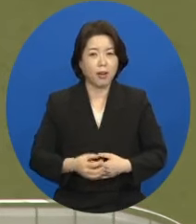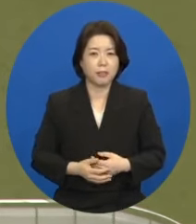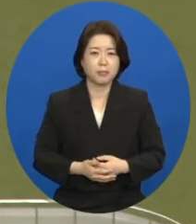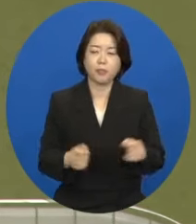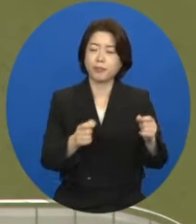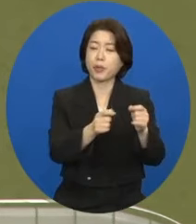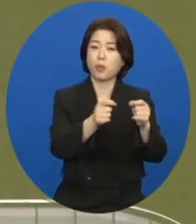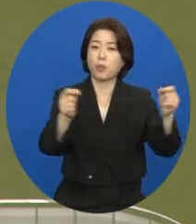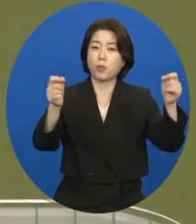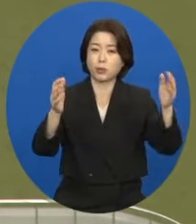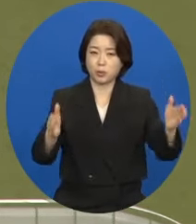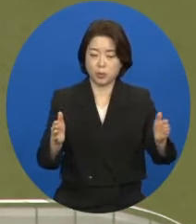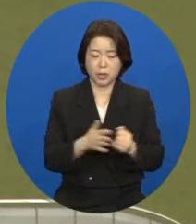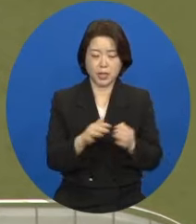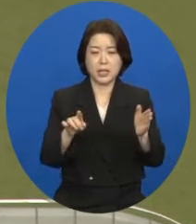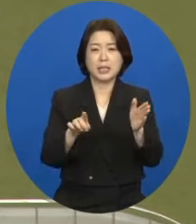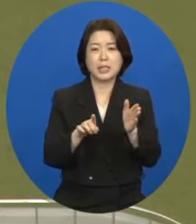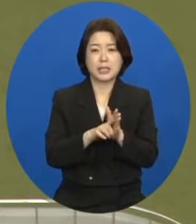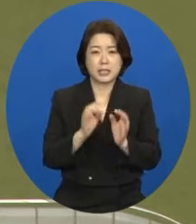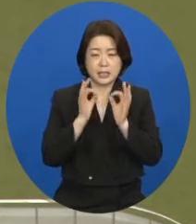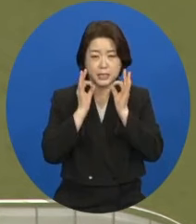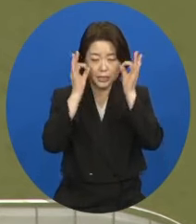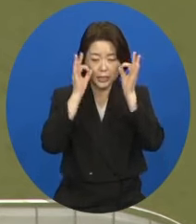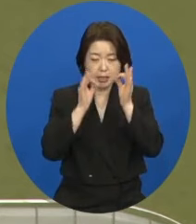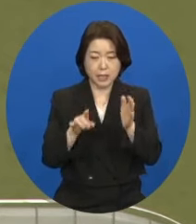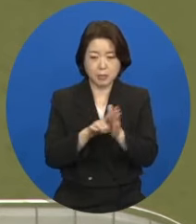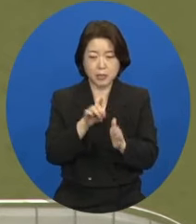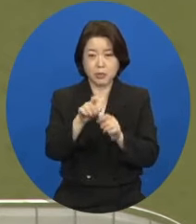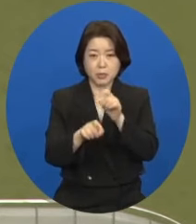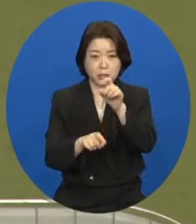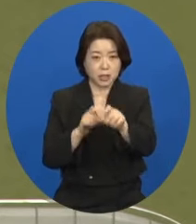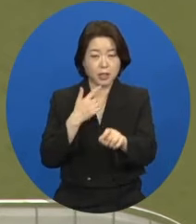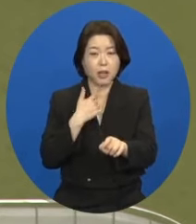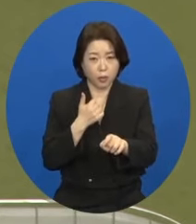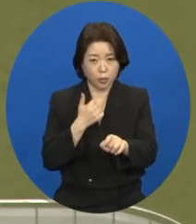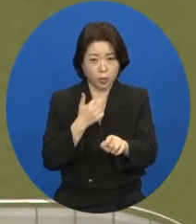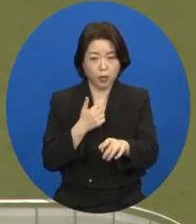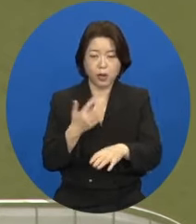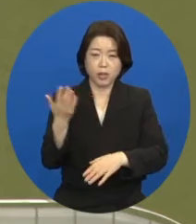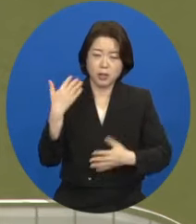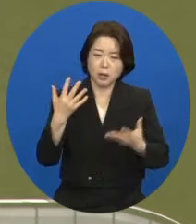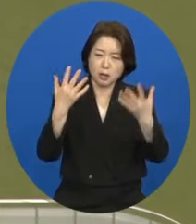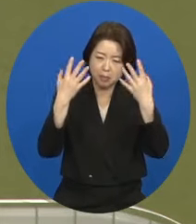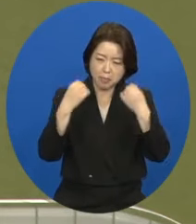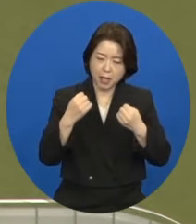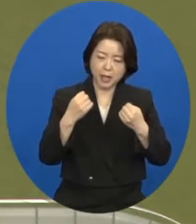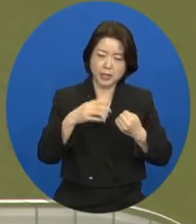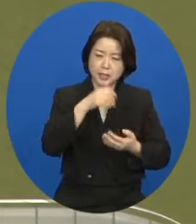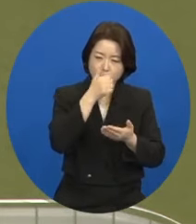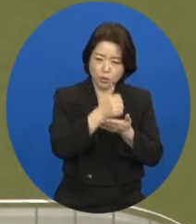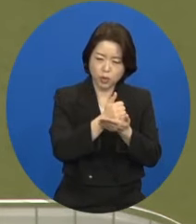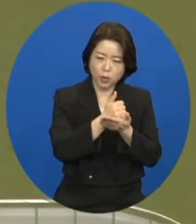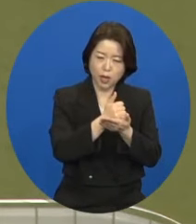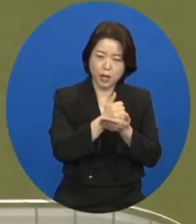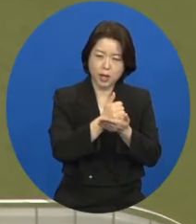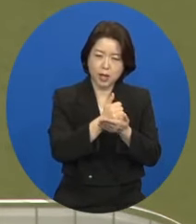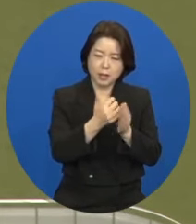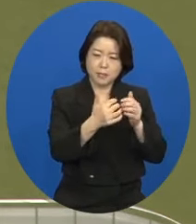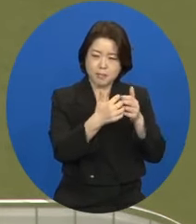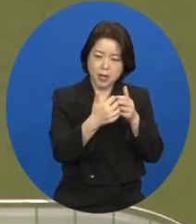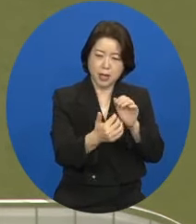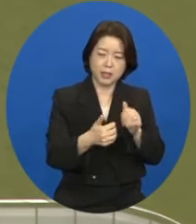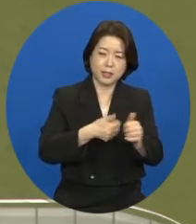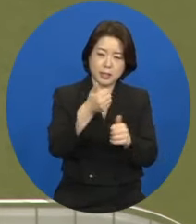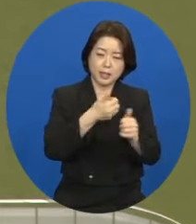오랜 기간 신실하게 신앙의 길을 걸었고 지난 과거에 숱한 죄와 승리했다 할지라도 내가